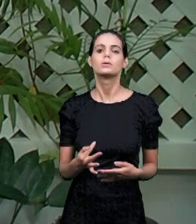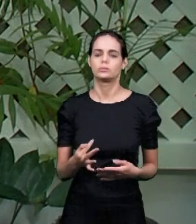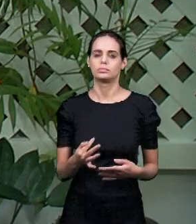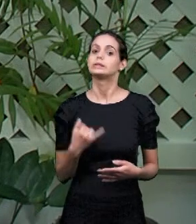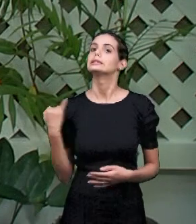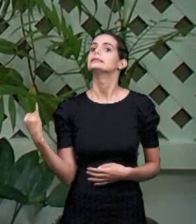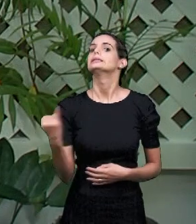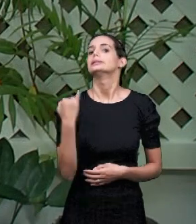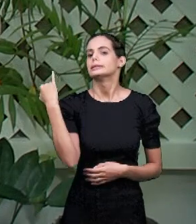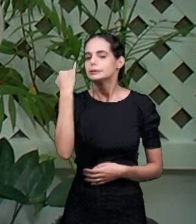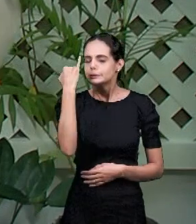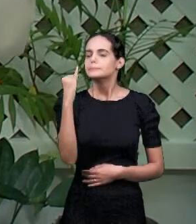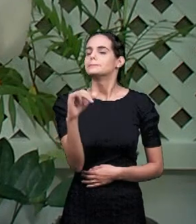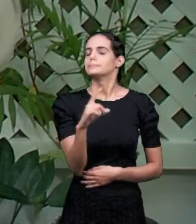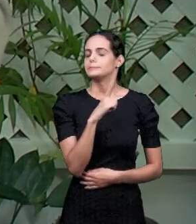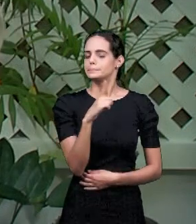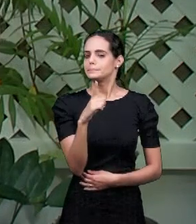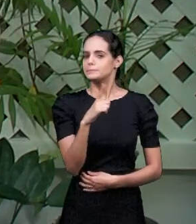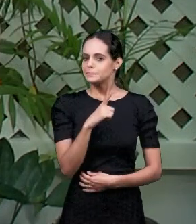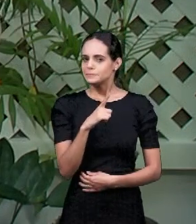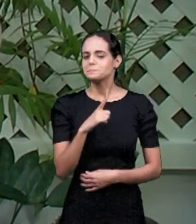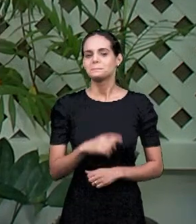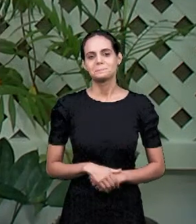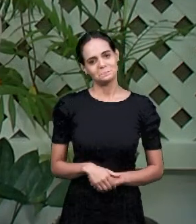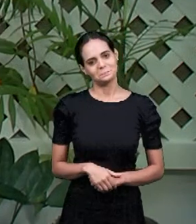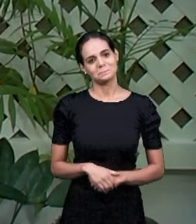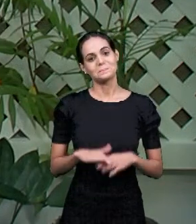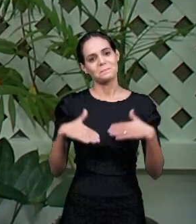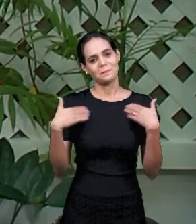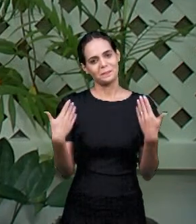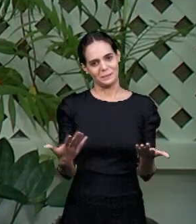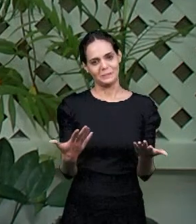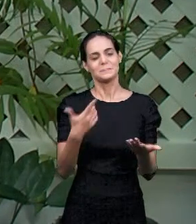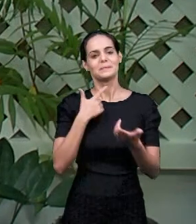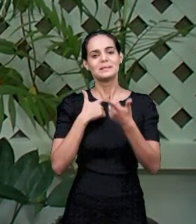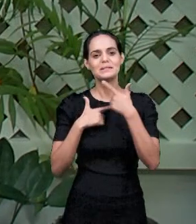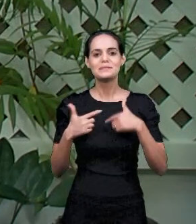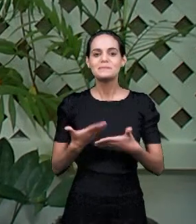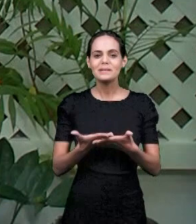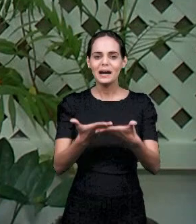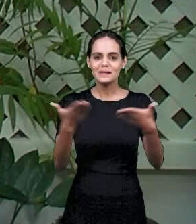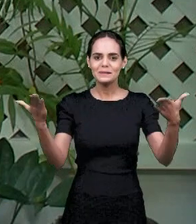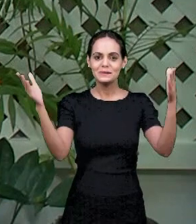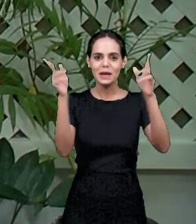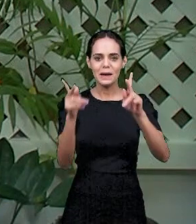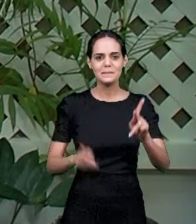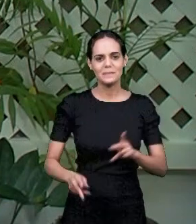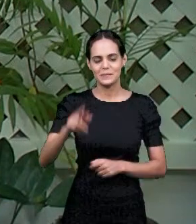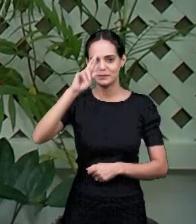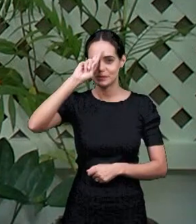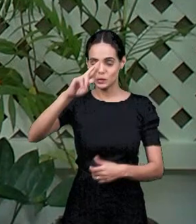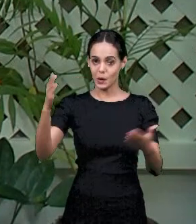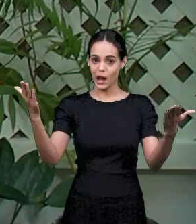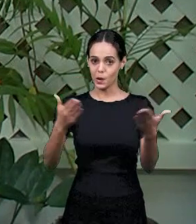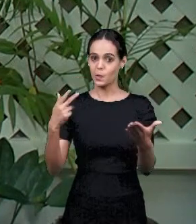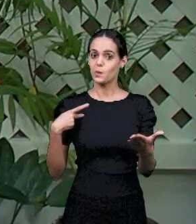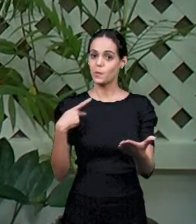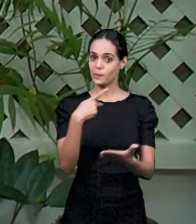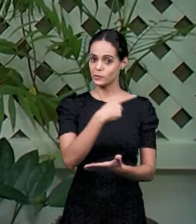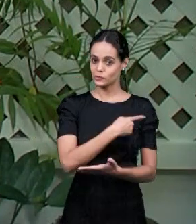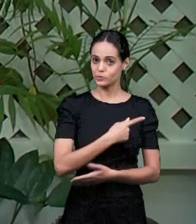qui a beaucoup d'importance. Ainsi, mes frères, nous souhaitons à tous la paix du Seigneur. Je vais passer au pasteur juste